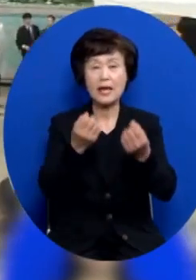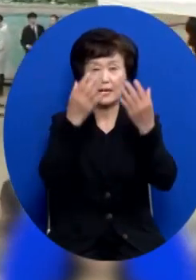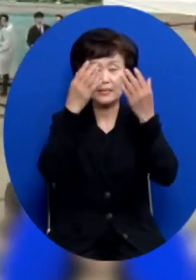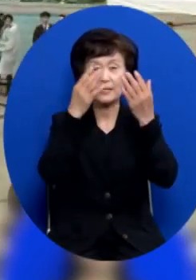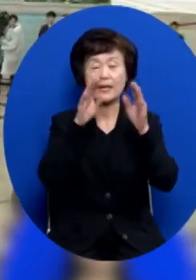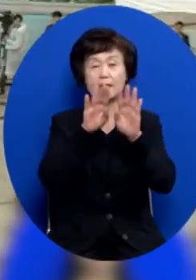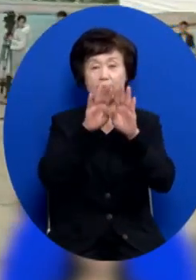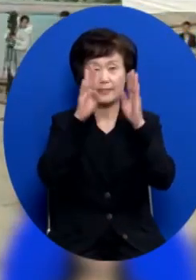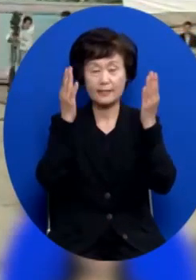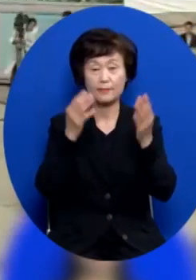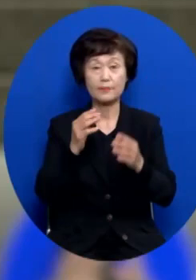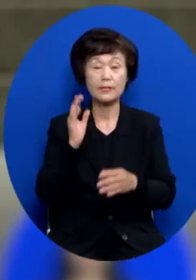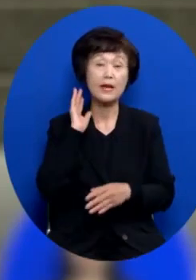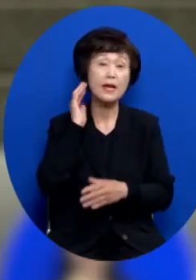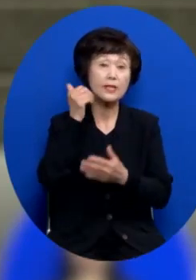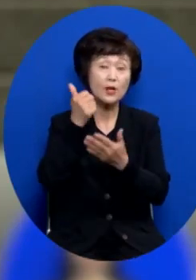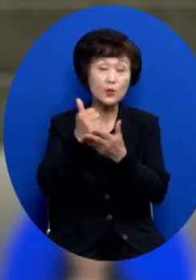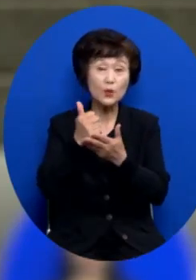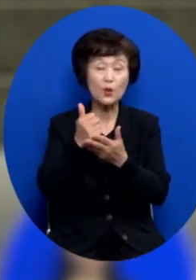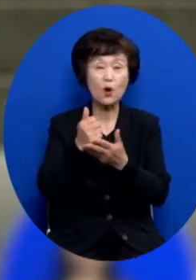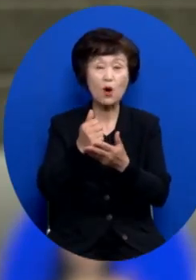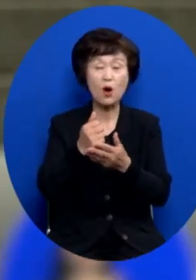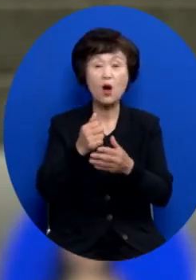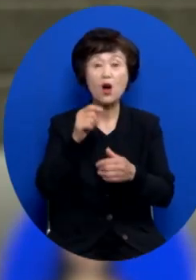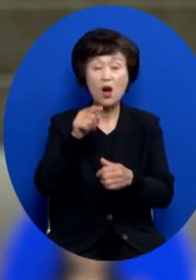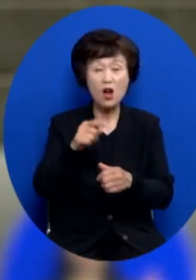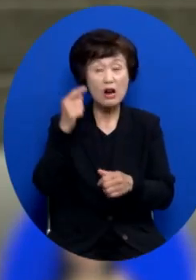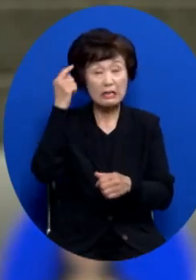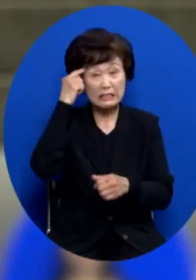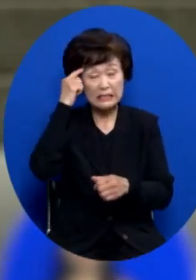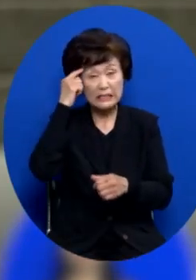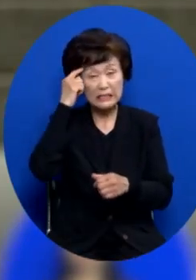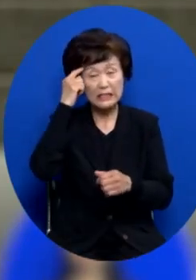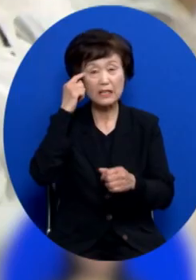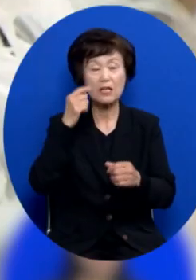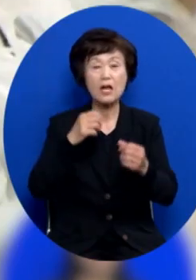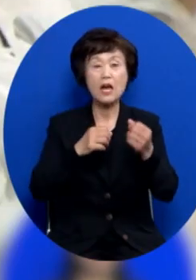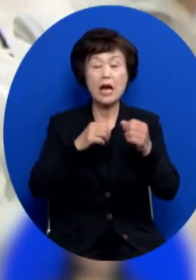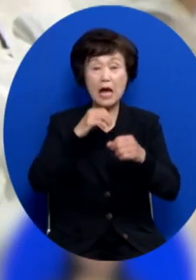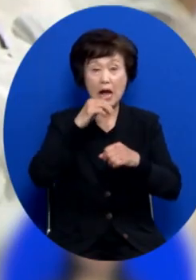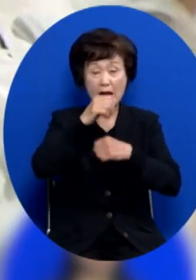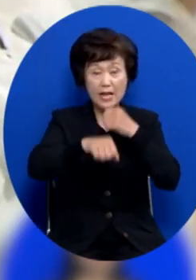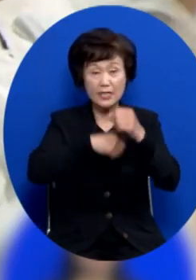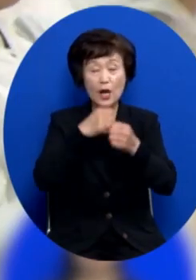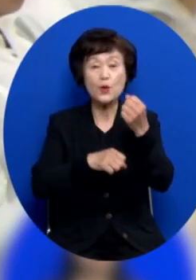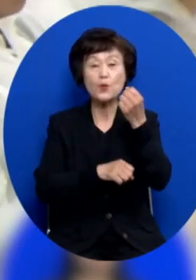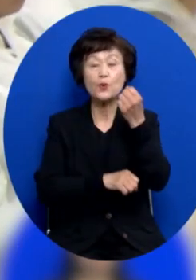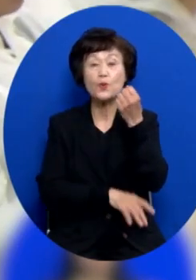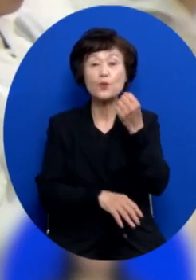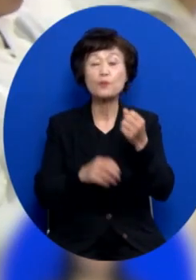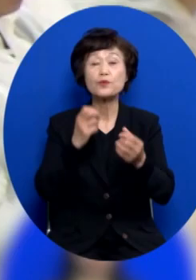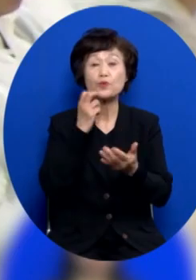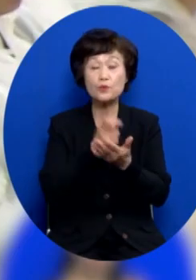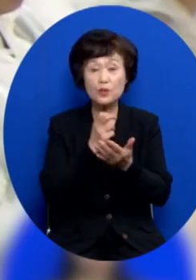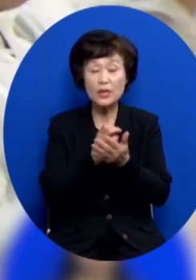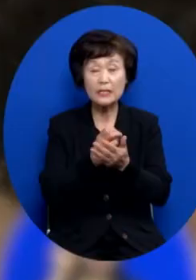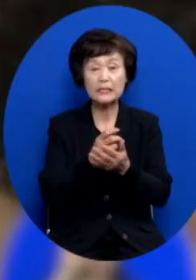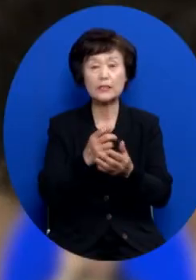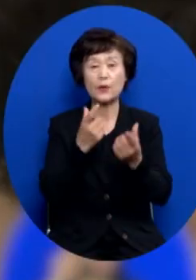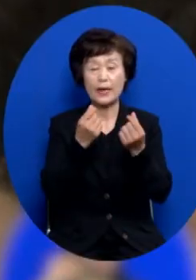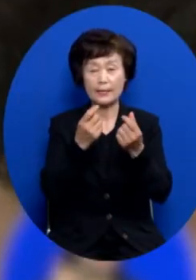기념식에서 윤석열 대통령은 5월 정신은 자유민주주의 헌법정신 그 자체라며 우리가 그 정신을 잊지